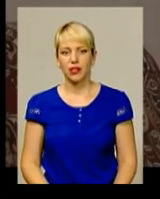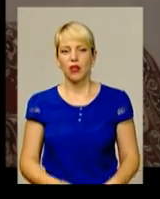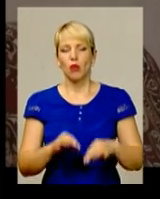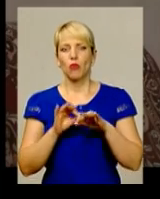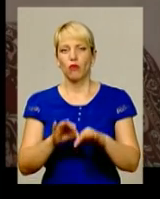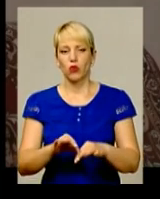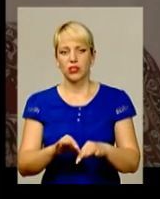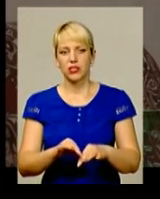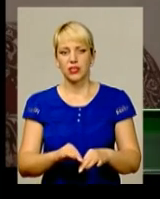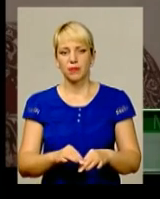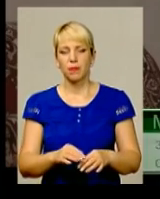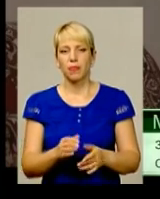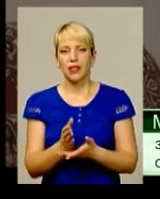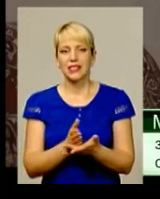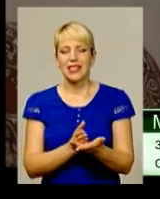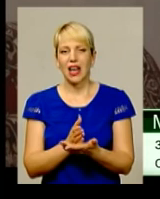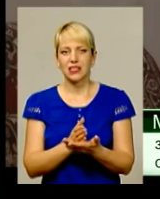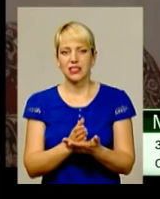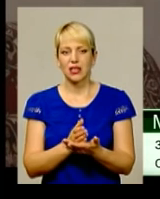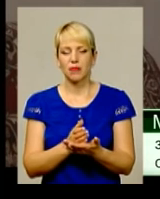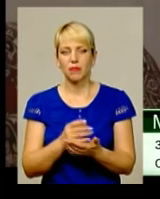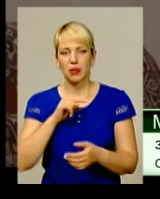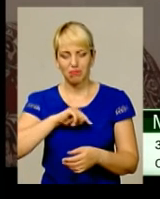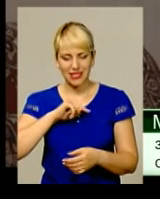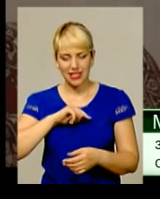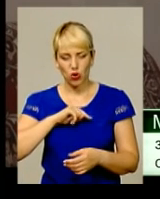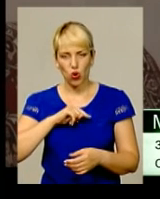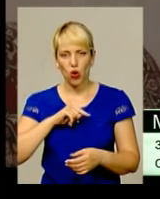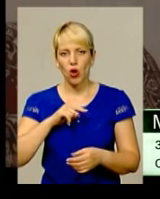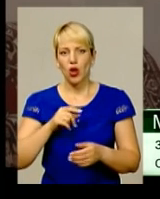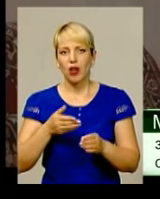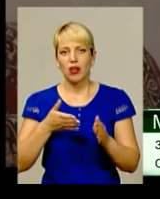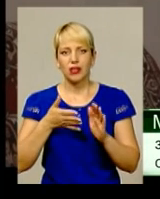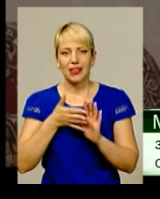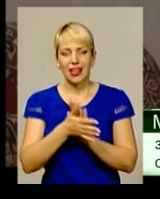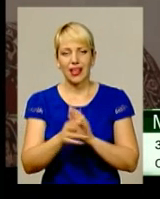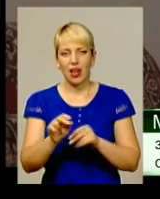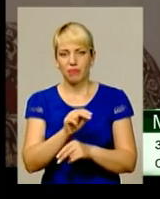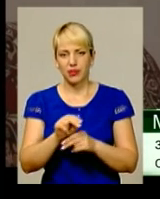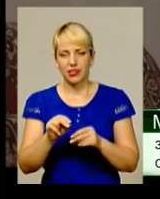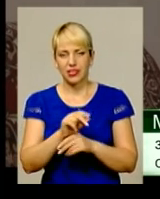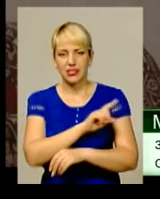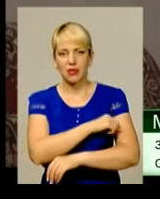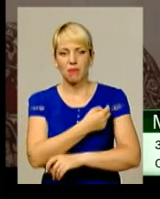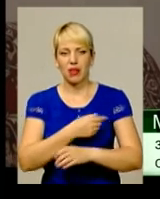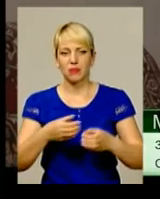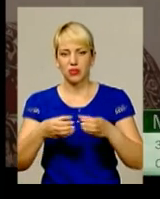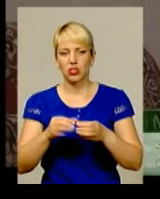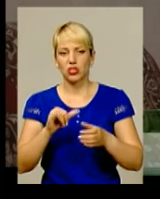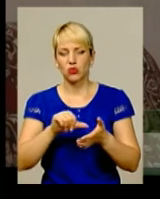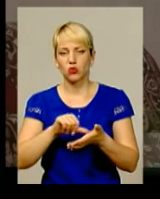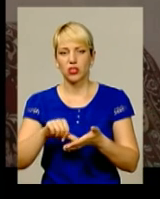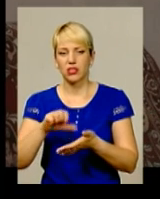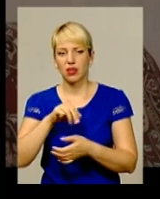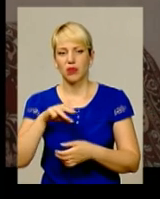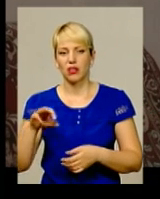Проводяться сеанси психотерапії з медперсоналом і з учасниками